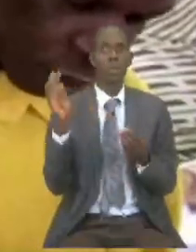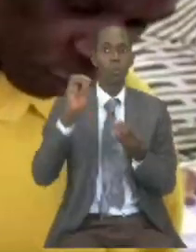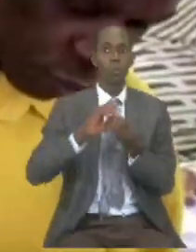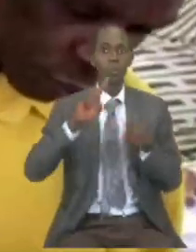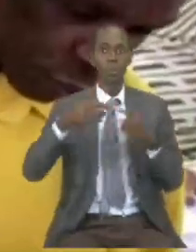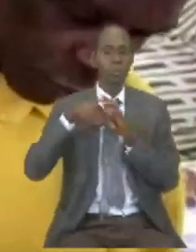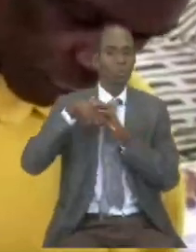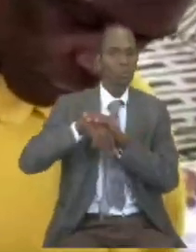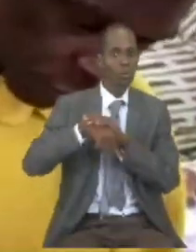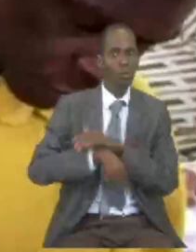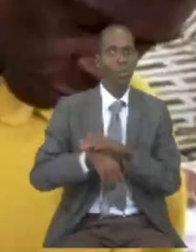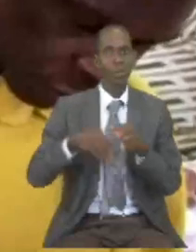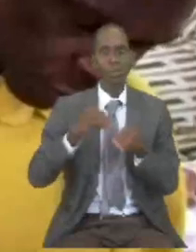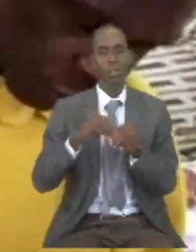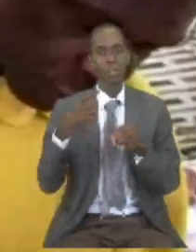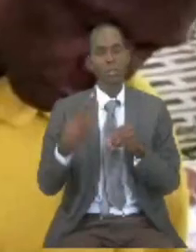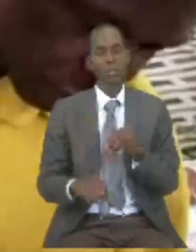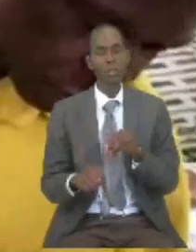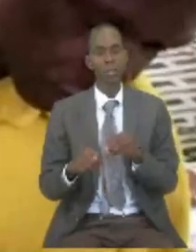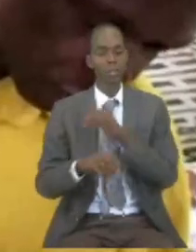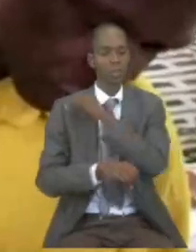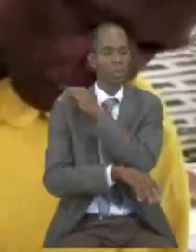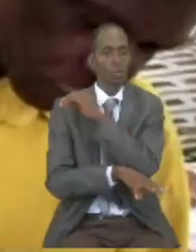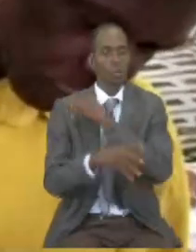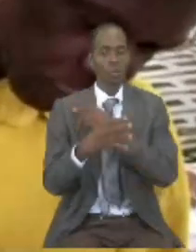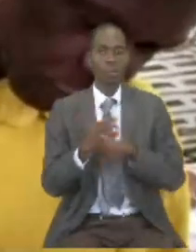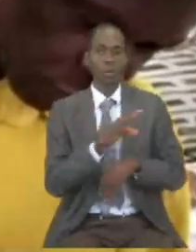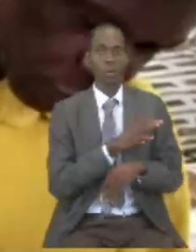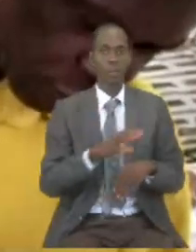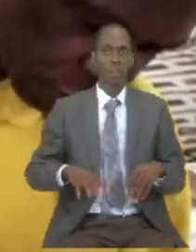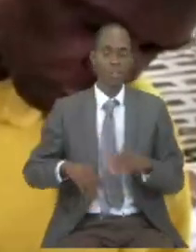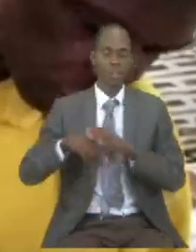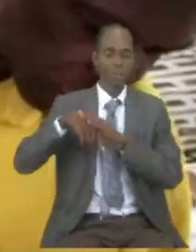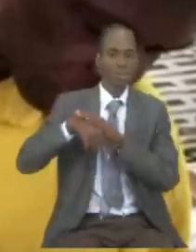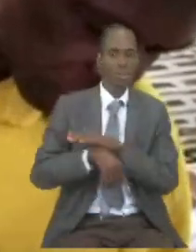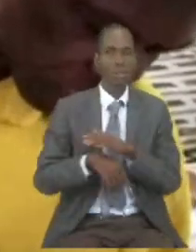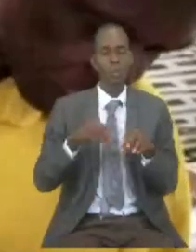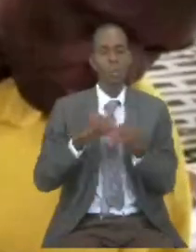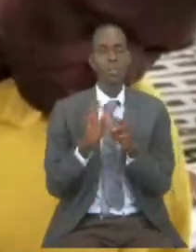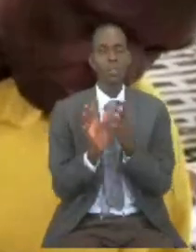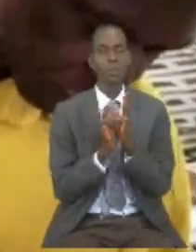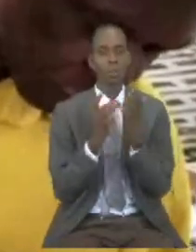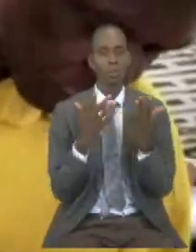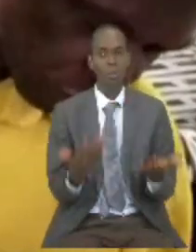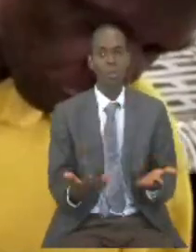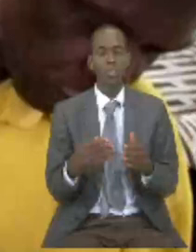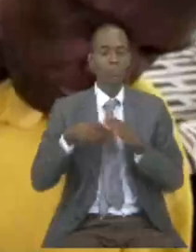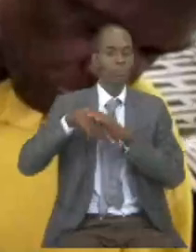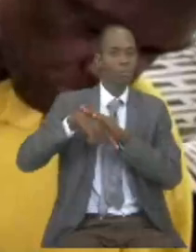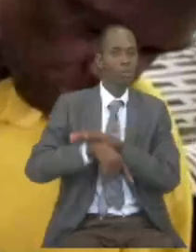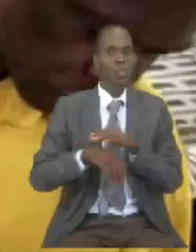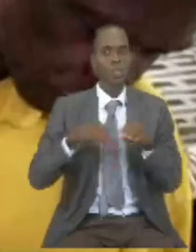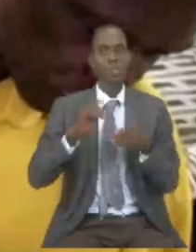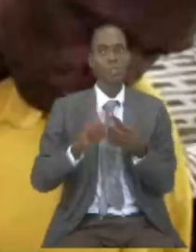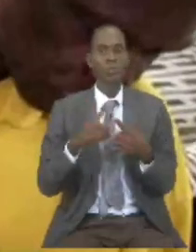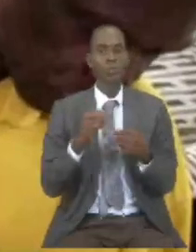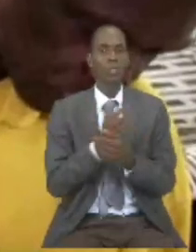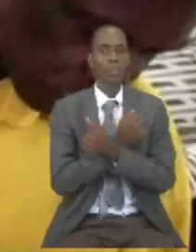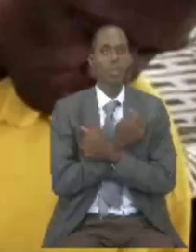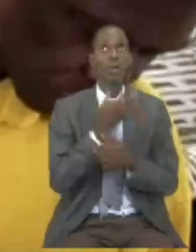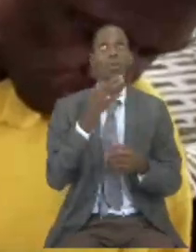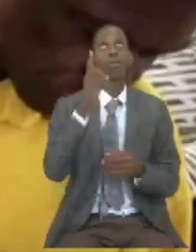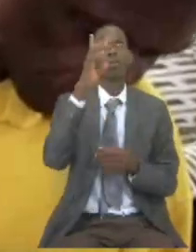plus les fruits vont pousser. Sur l'arbre, comme vous, un croyant, comme vous vous enracinez dans les Écritures, comme